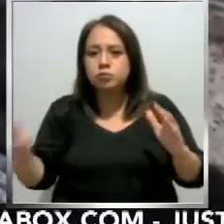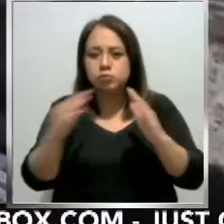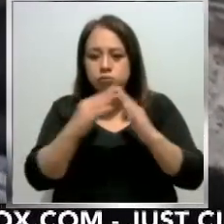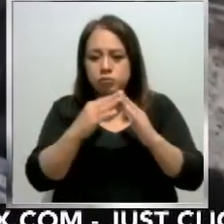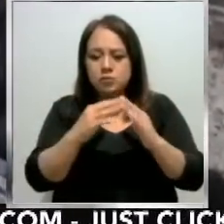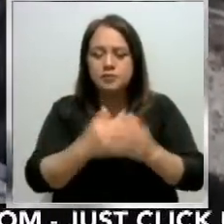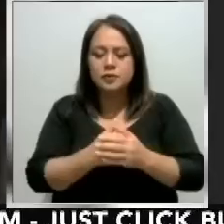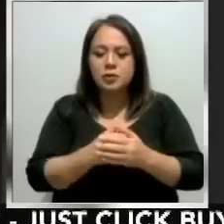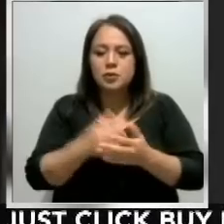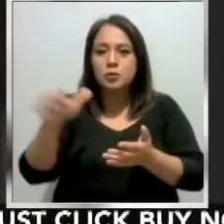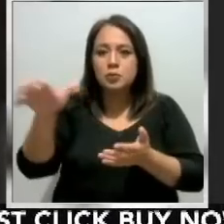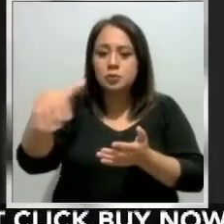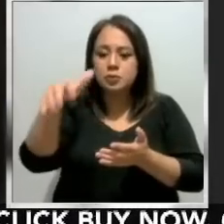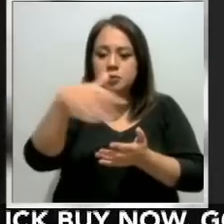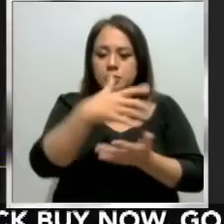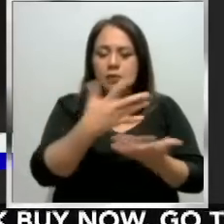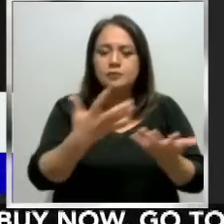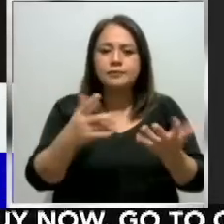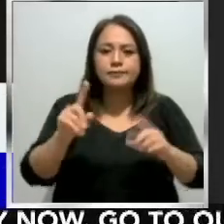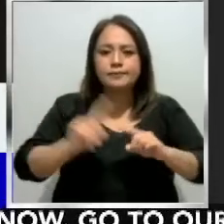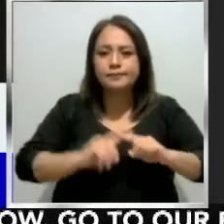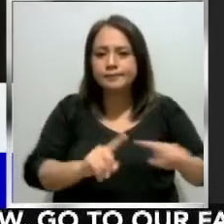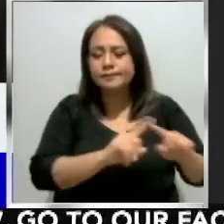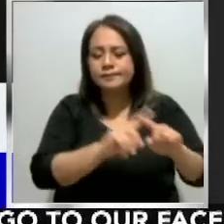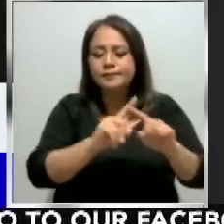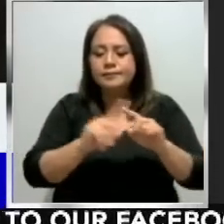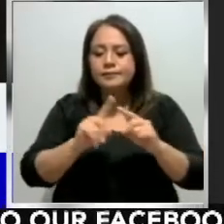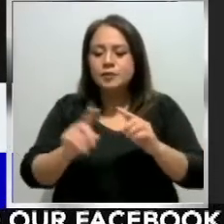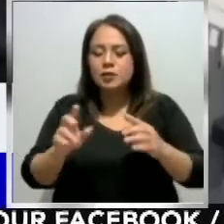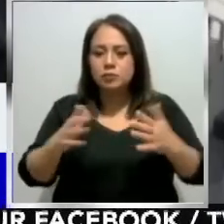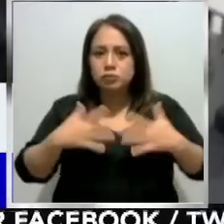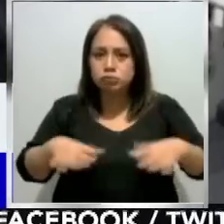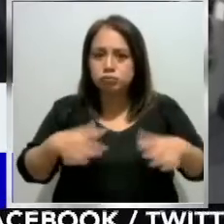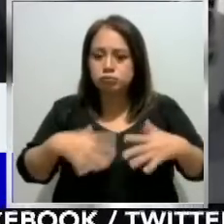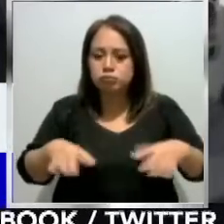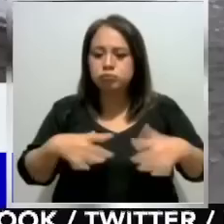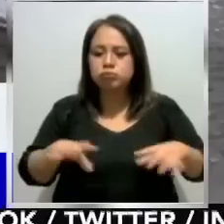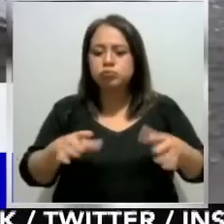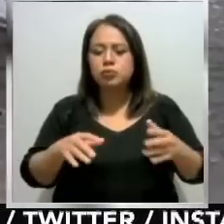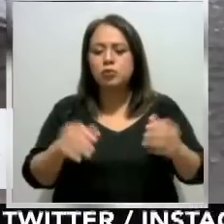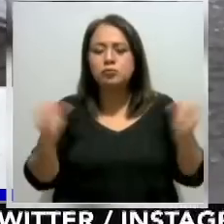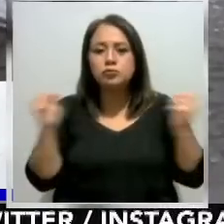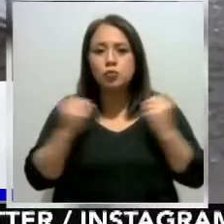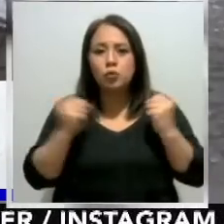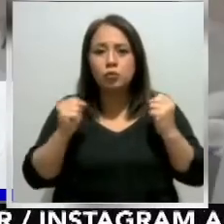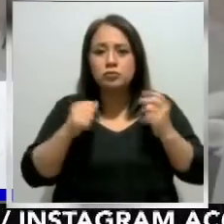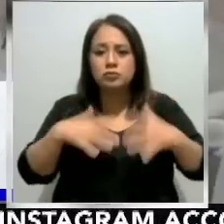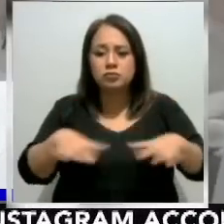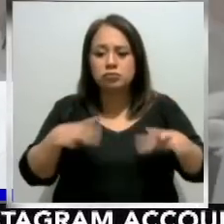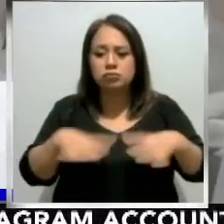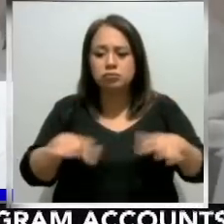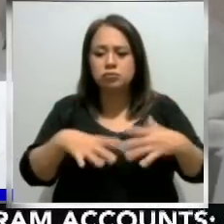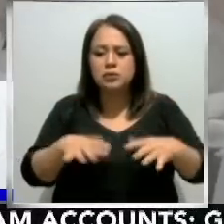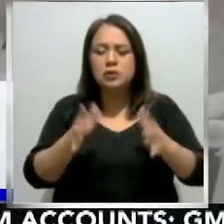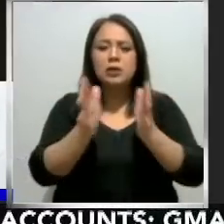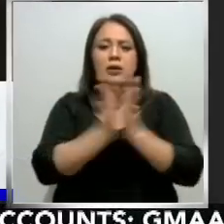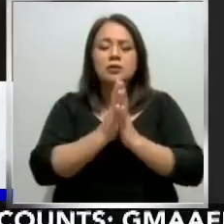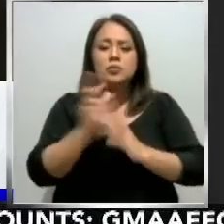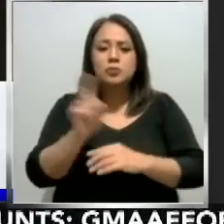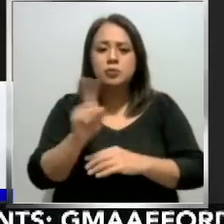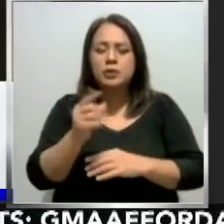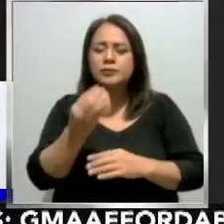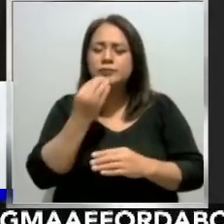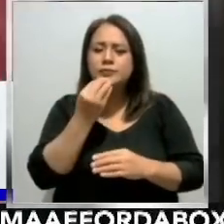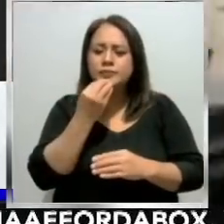ng mga used clothes or winter clothes. Ang hinihiling nila is yung mga pagkain na